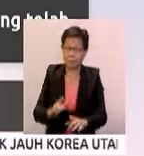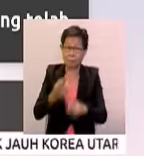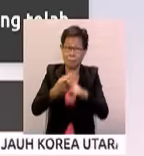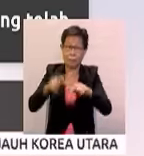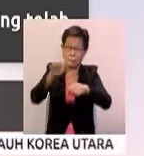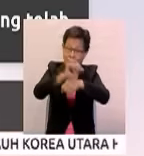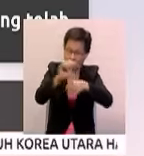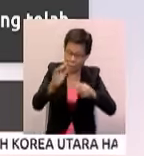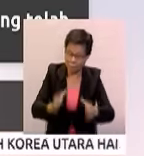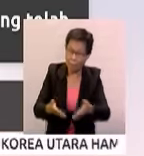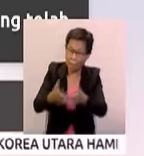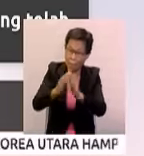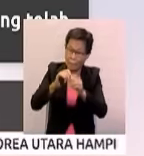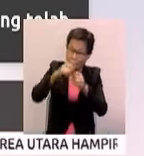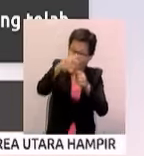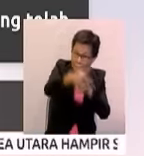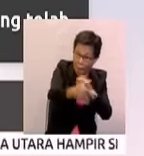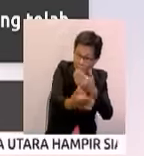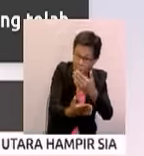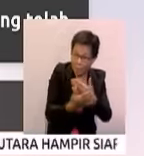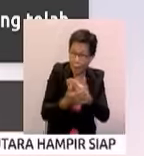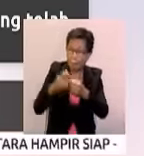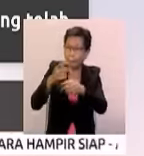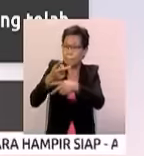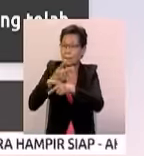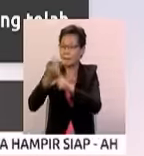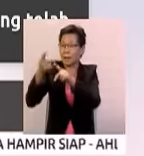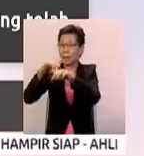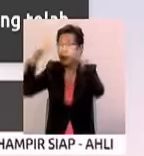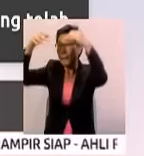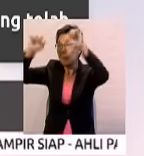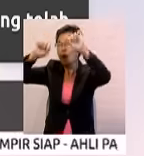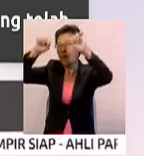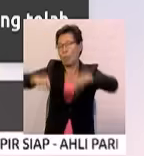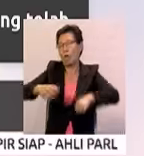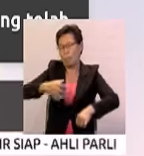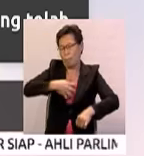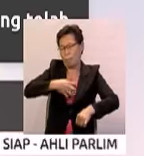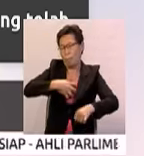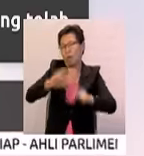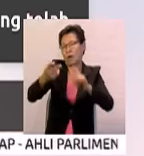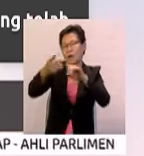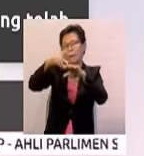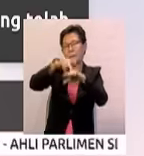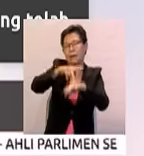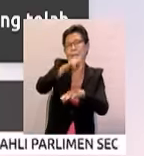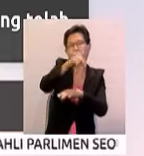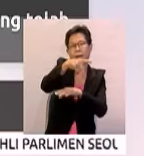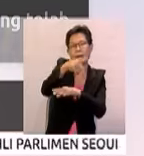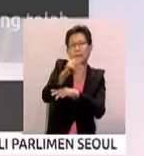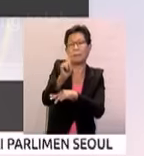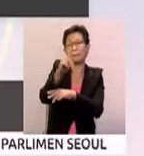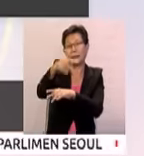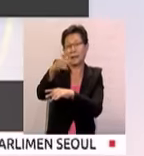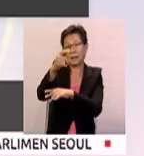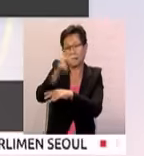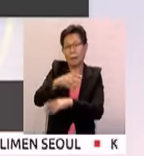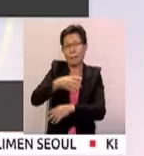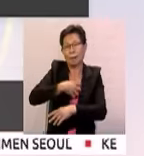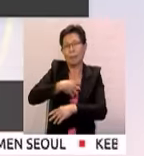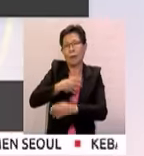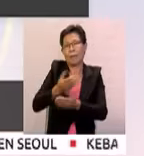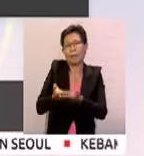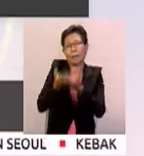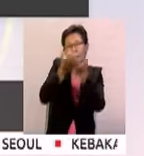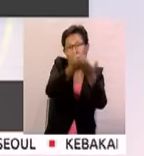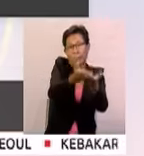Bagaimanapun, pekerja yang diminta membayar balik pembayaran pinjaman kepada majikan boleh membuat aduan kepada PTPTN. Aduan tersebut akan dipanjangkan